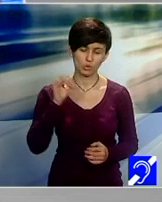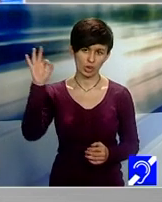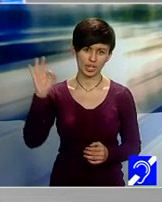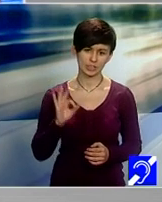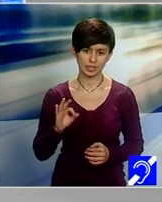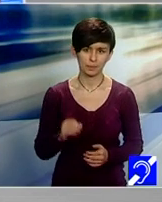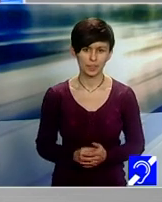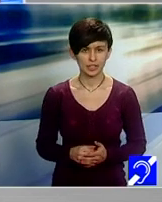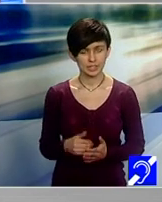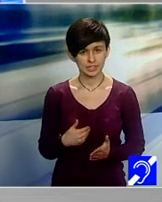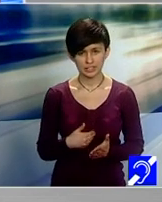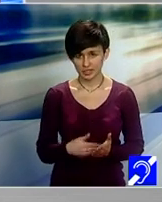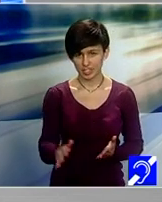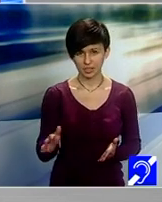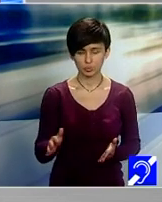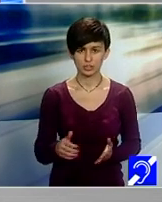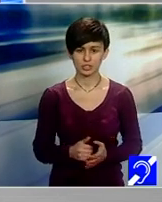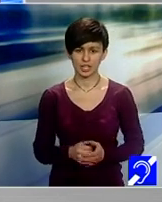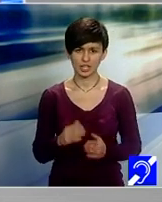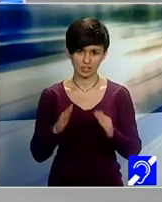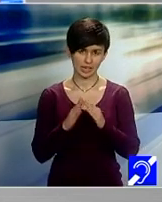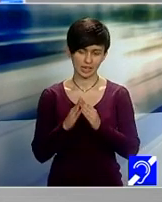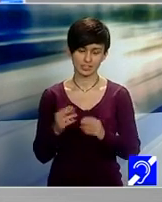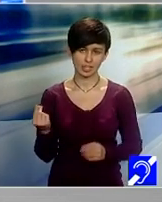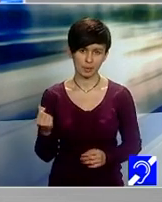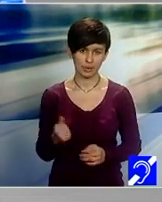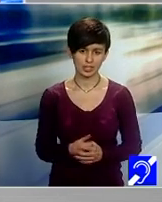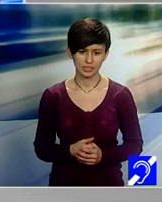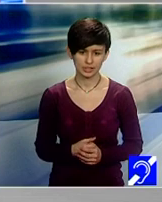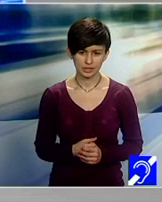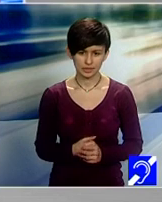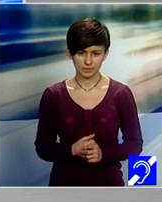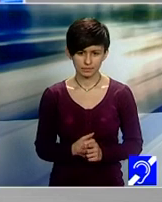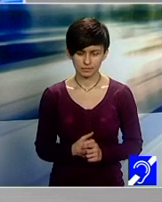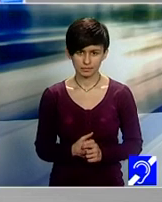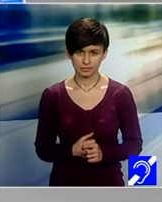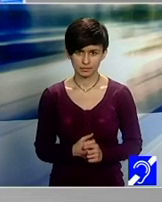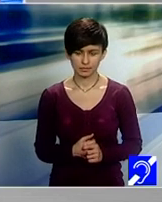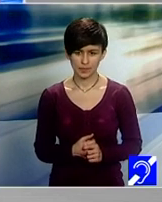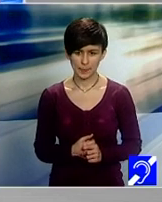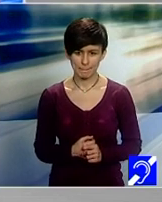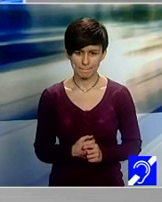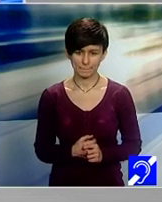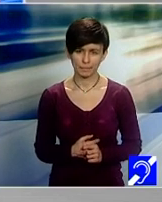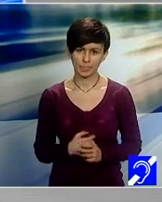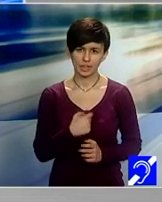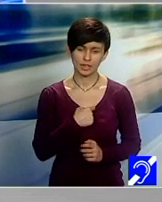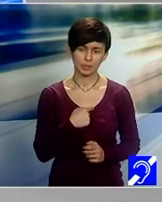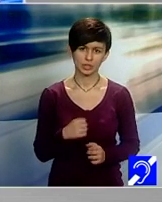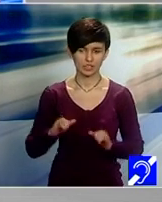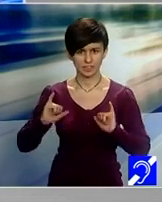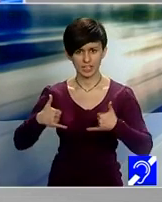și să renunț la casa respectivă și există, într-adevăr, se pot exista cazuri